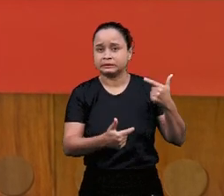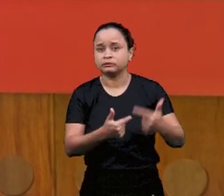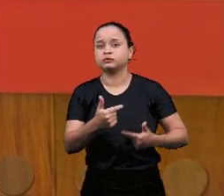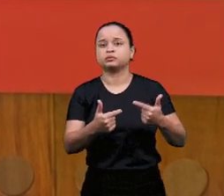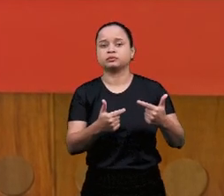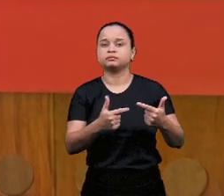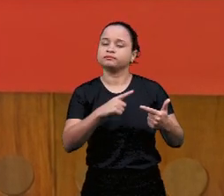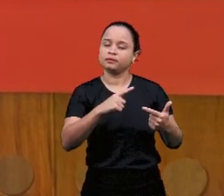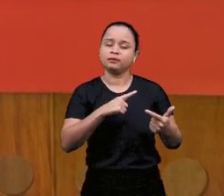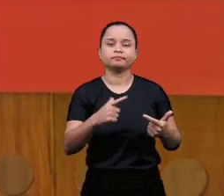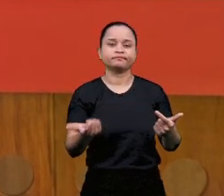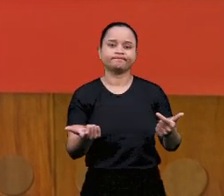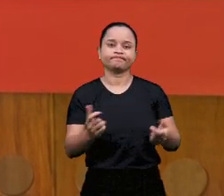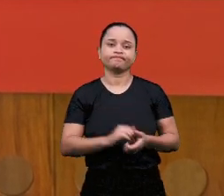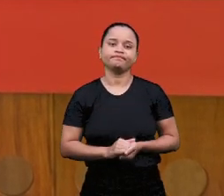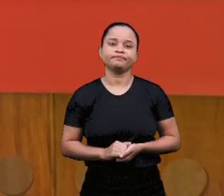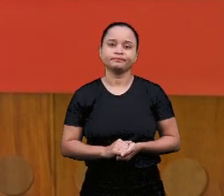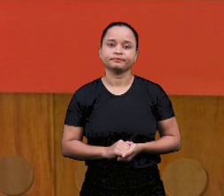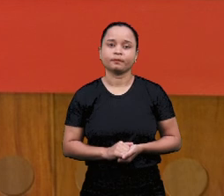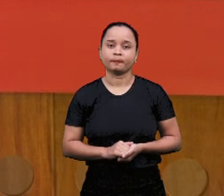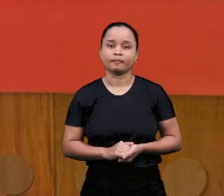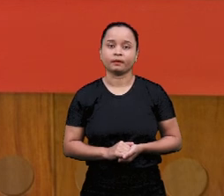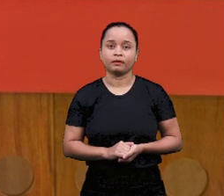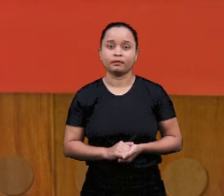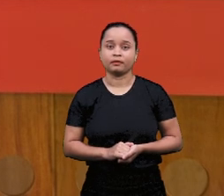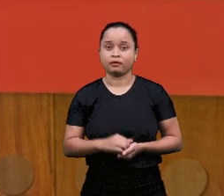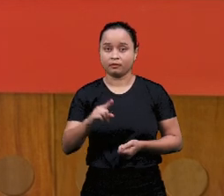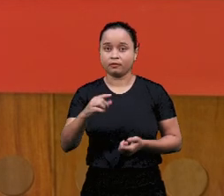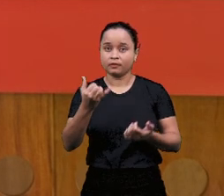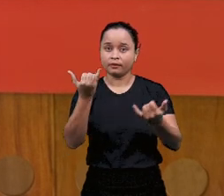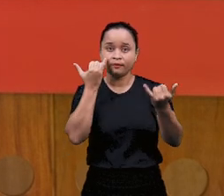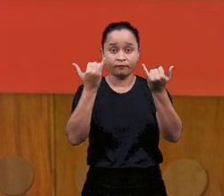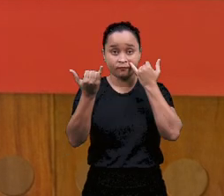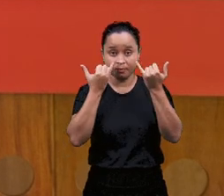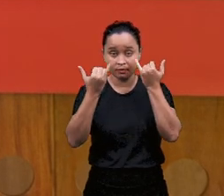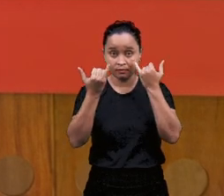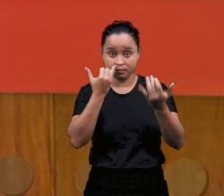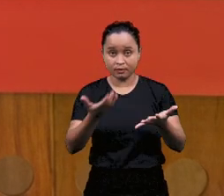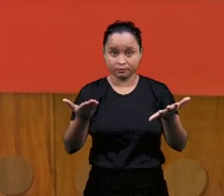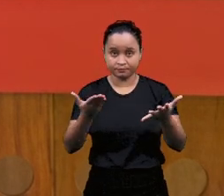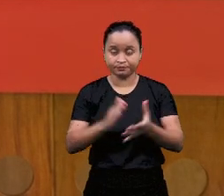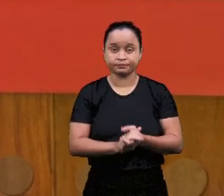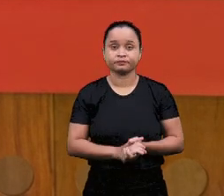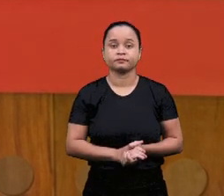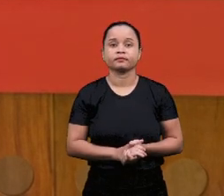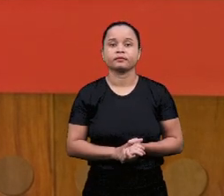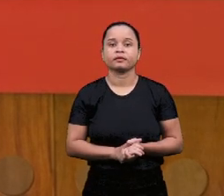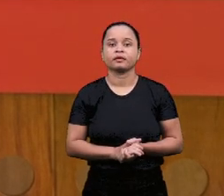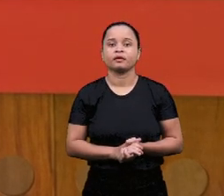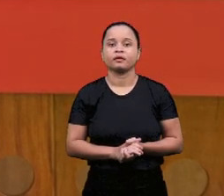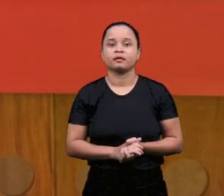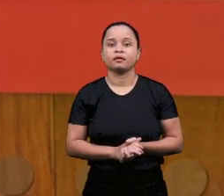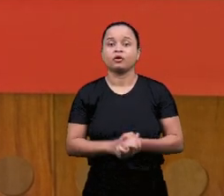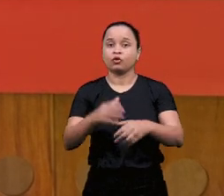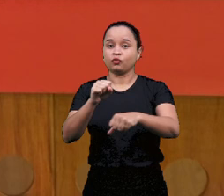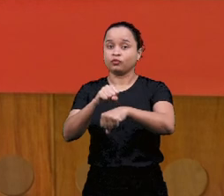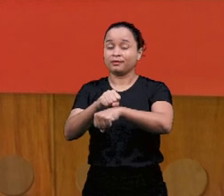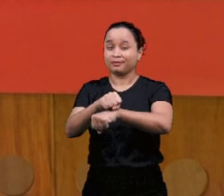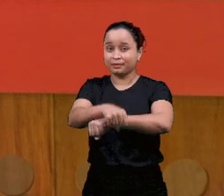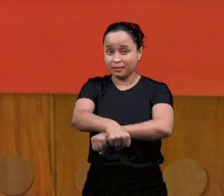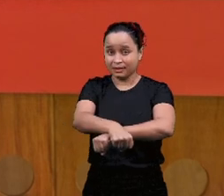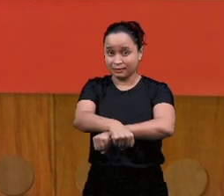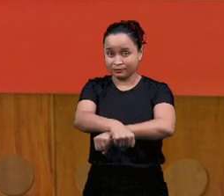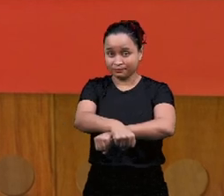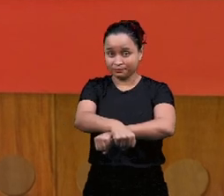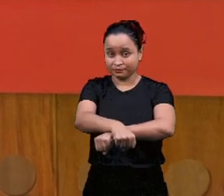finir, je veux juste donner une information. Notre visualisation dans le dernier séminaire a été